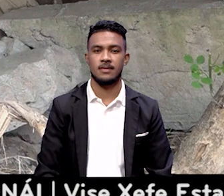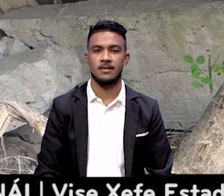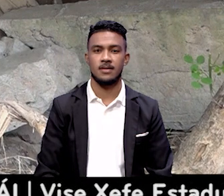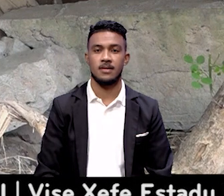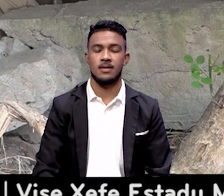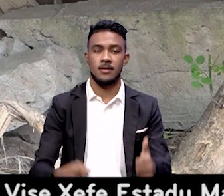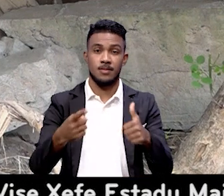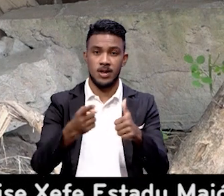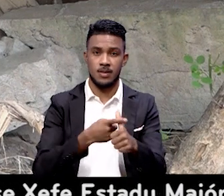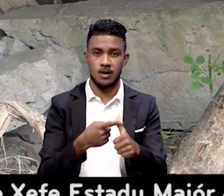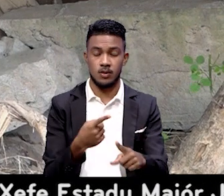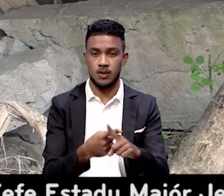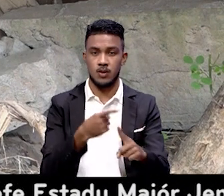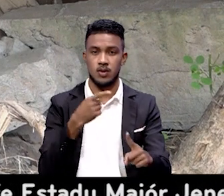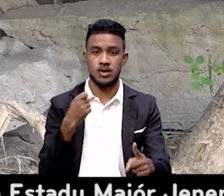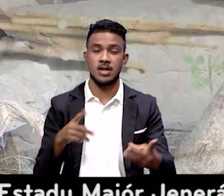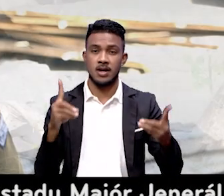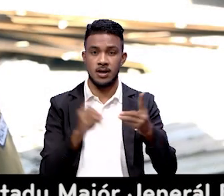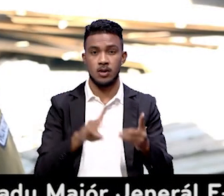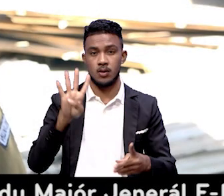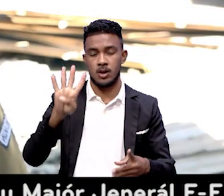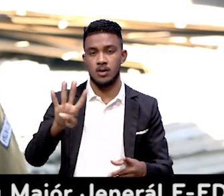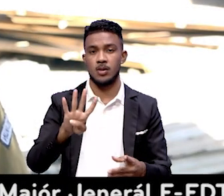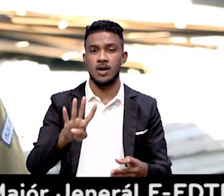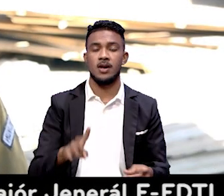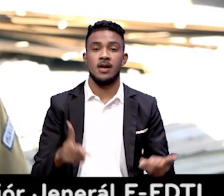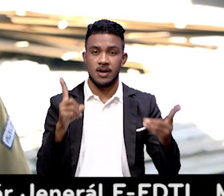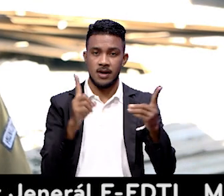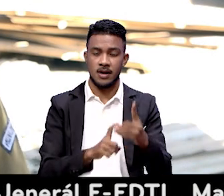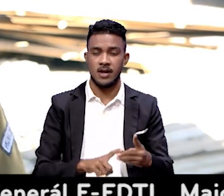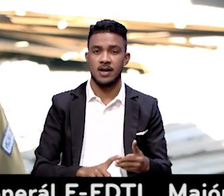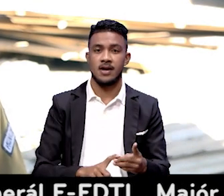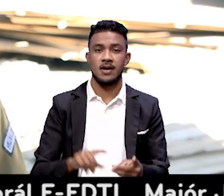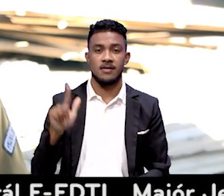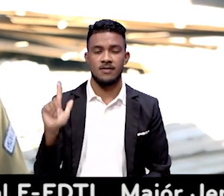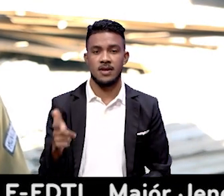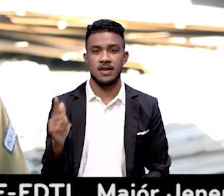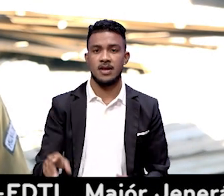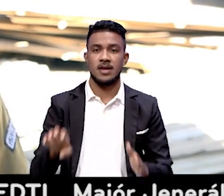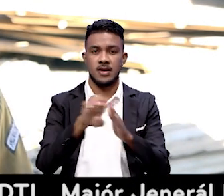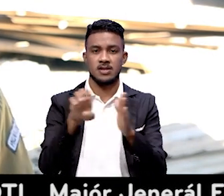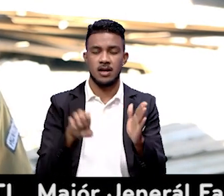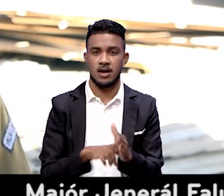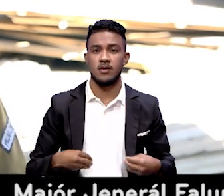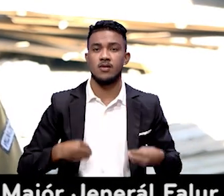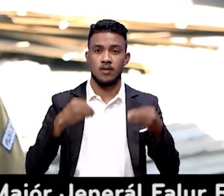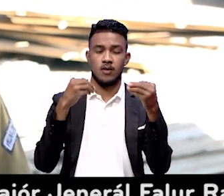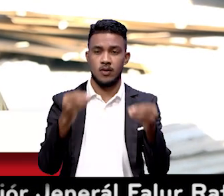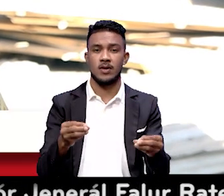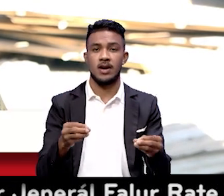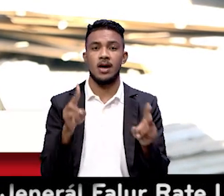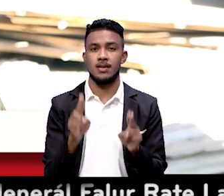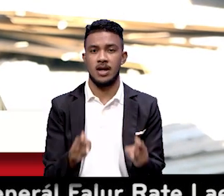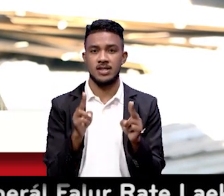Primeiro, você dia 4, bato dia 20, Iragné, estado foi na emergência.